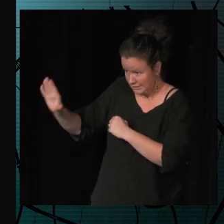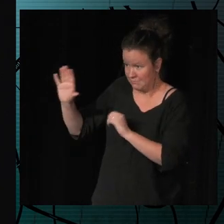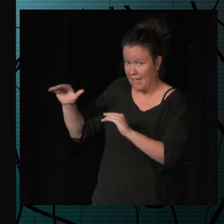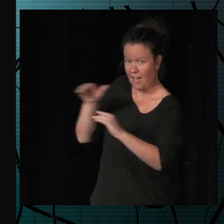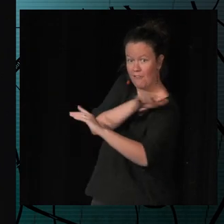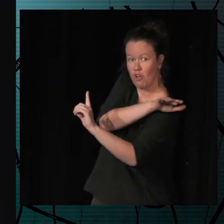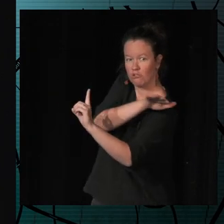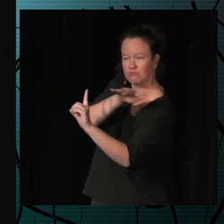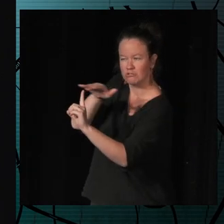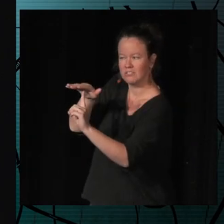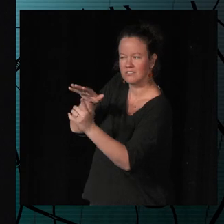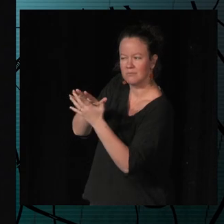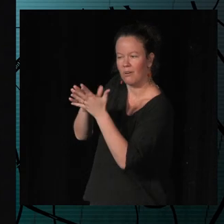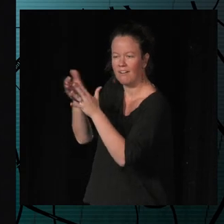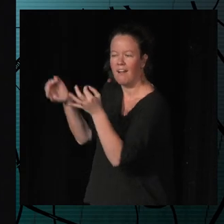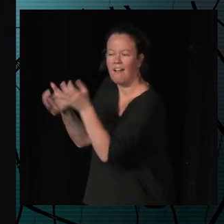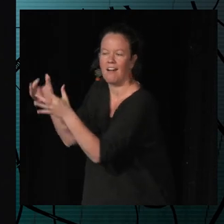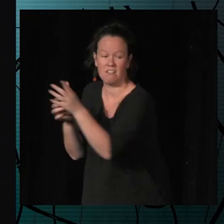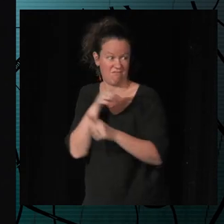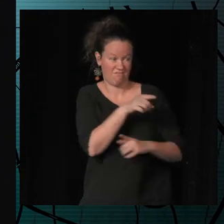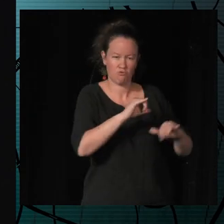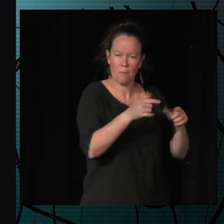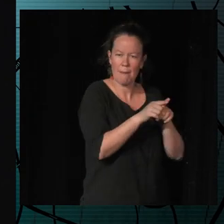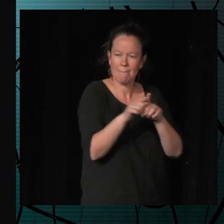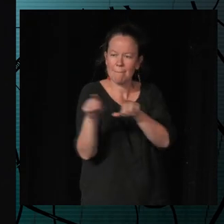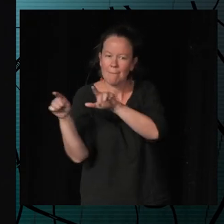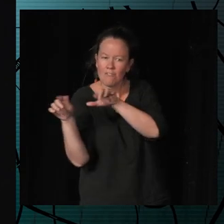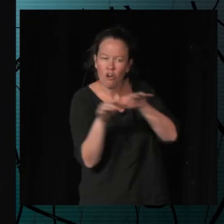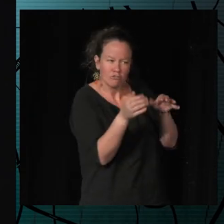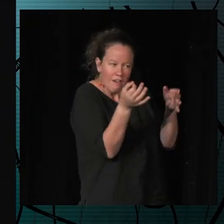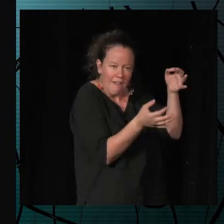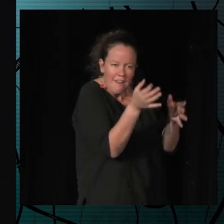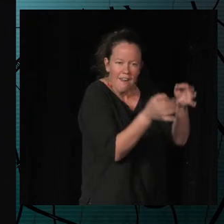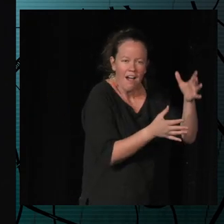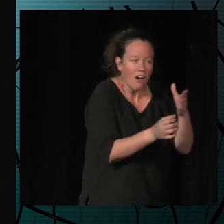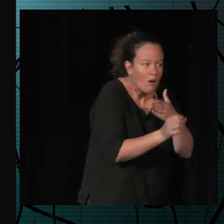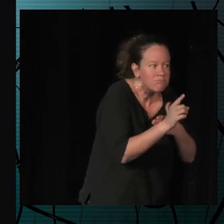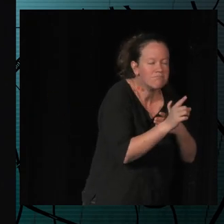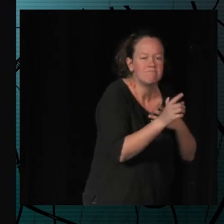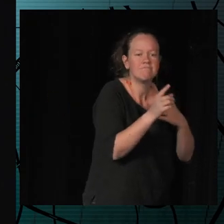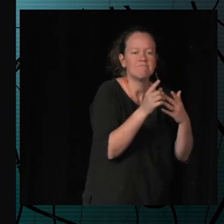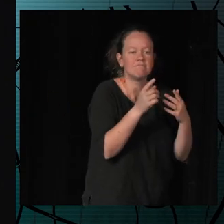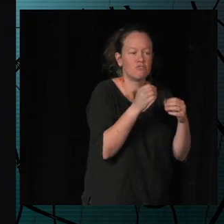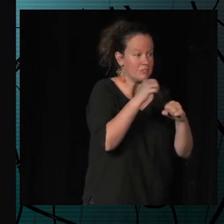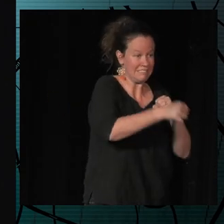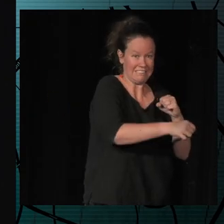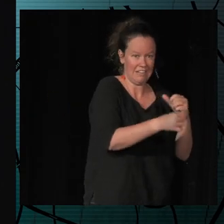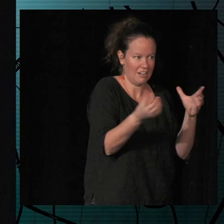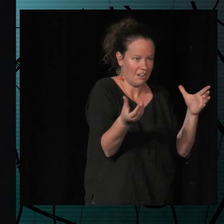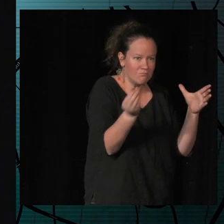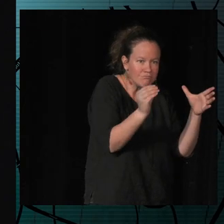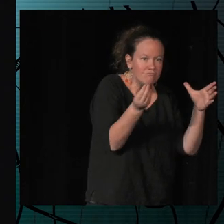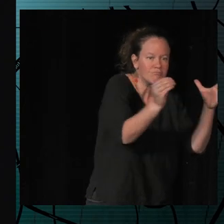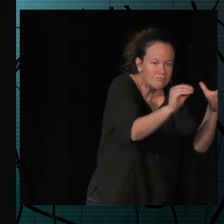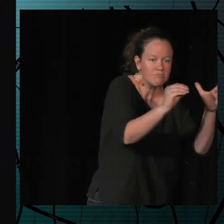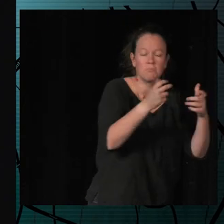avoir le même mouvement dans le jeu vidéo où finalement des choses vont émerger et vont nourrir des styles entiers euh c'est pas de la Dark